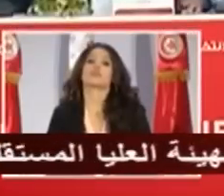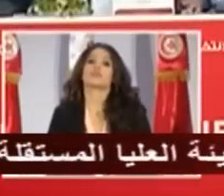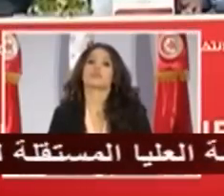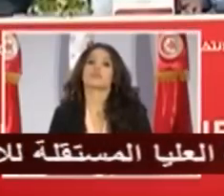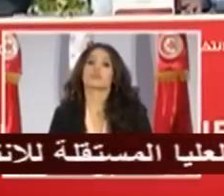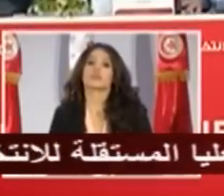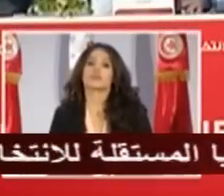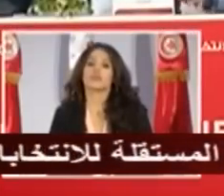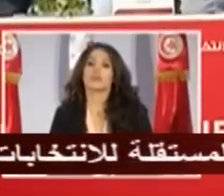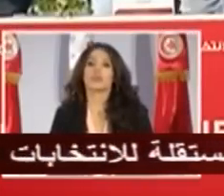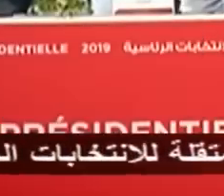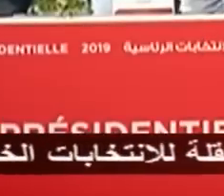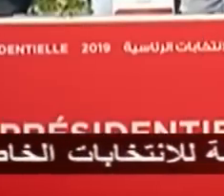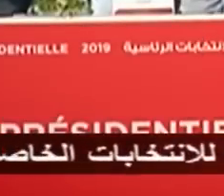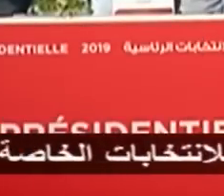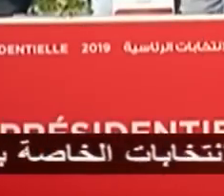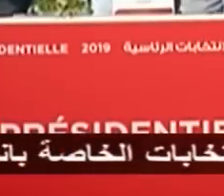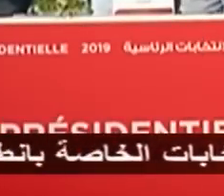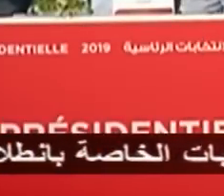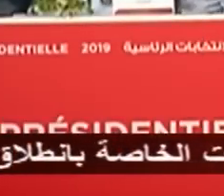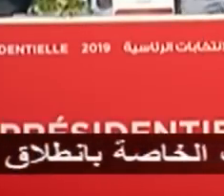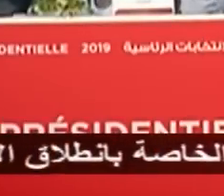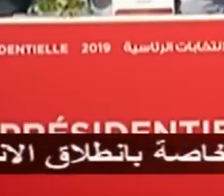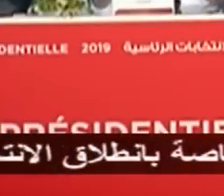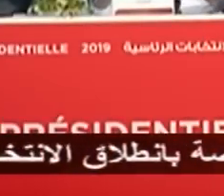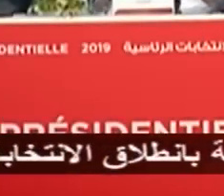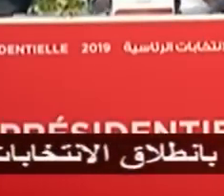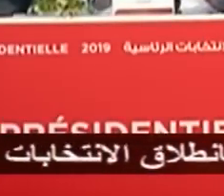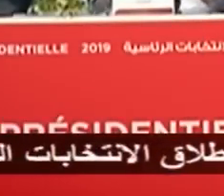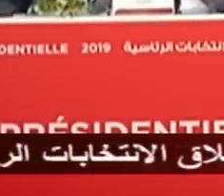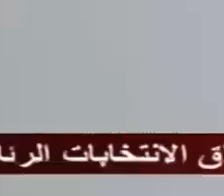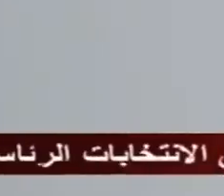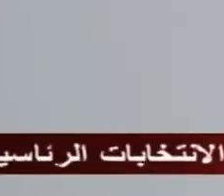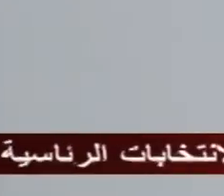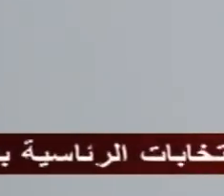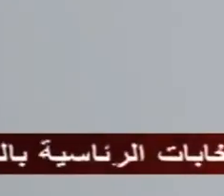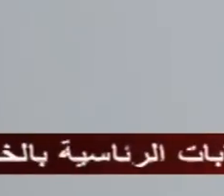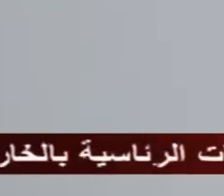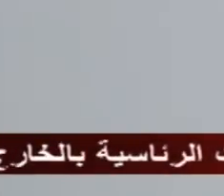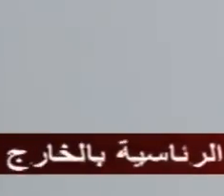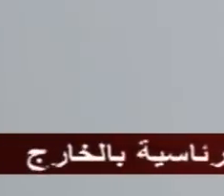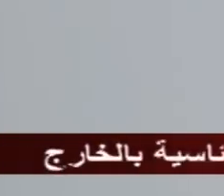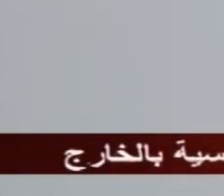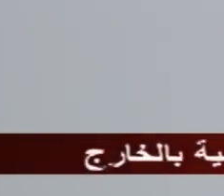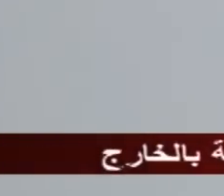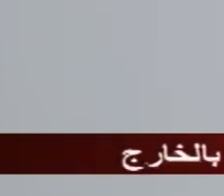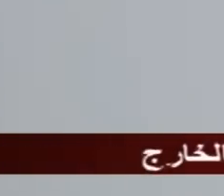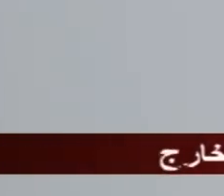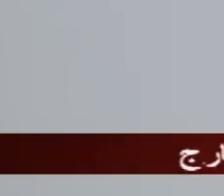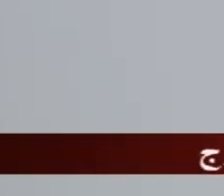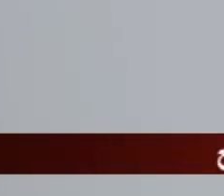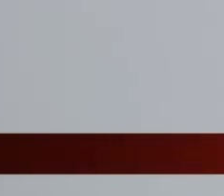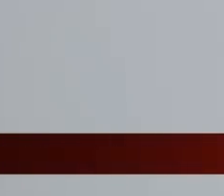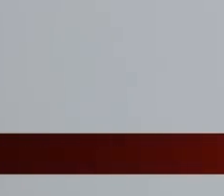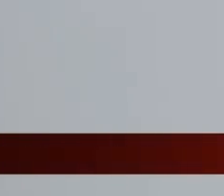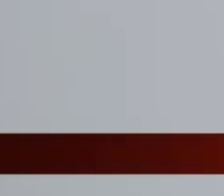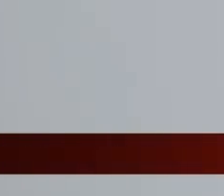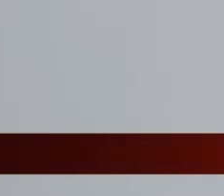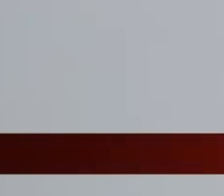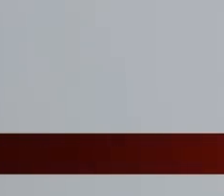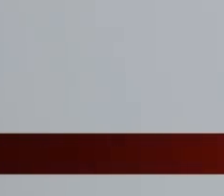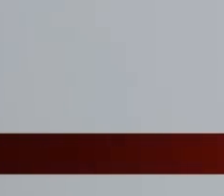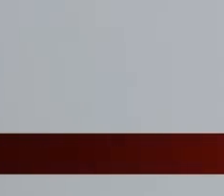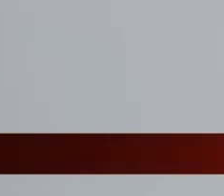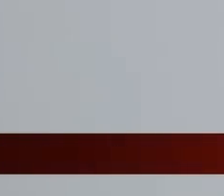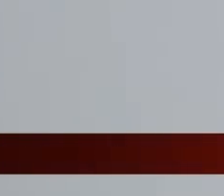ونحب في نفس الفكره اليوم مش لانه الدول العربيه اللي يصادف اليوم يوم الجمعه كما